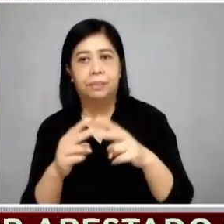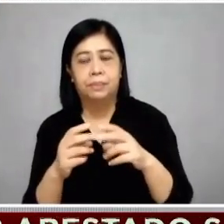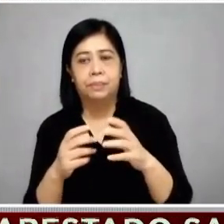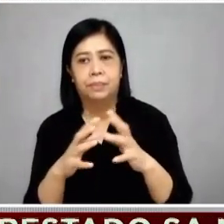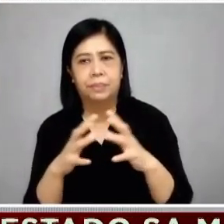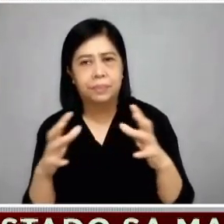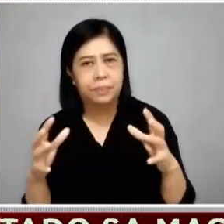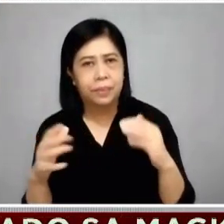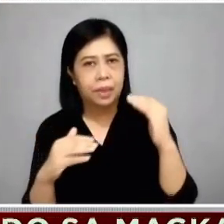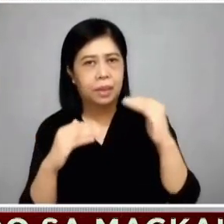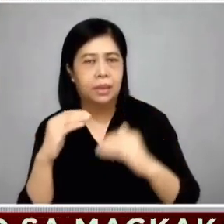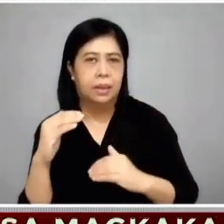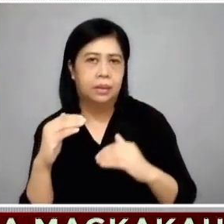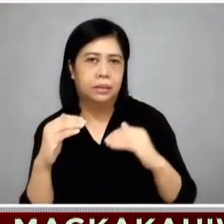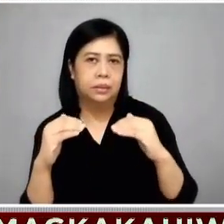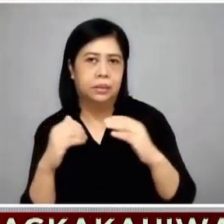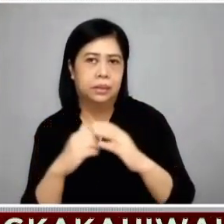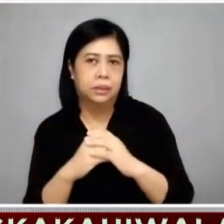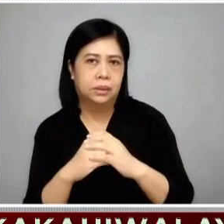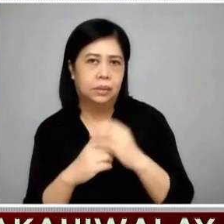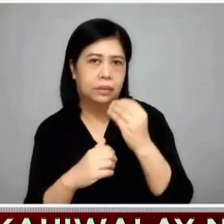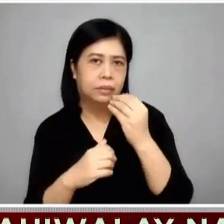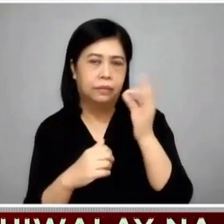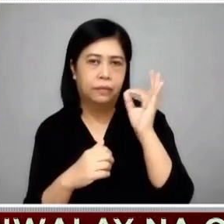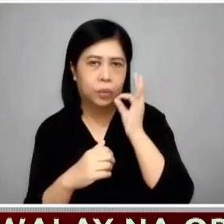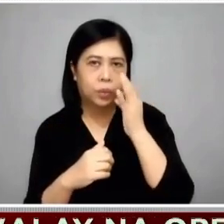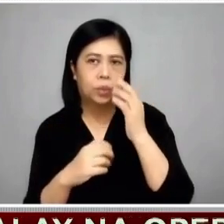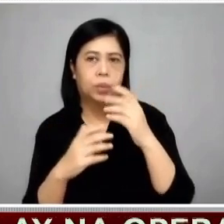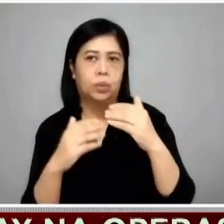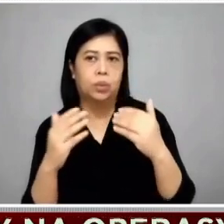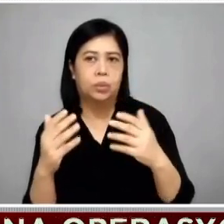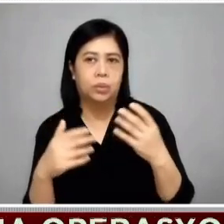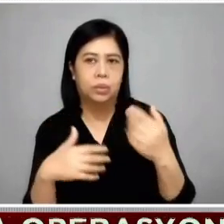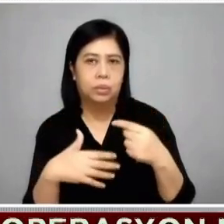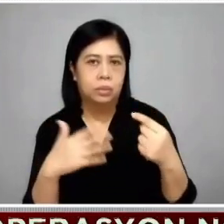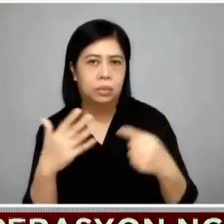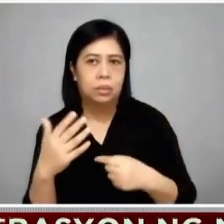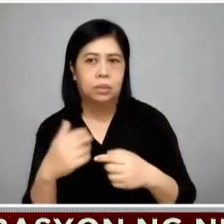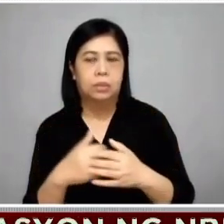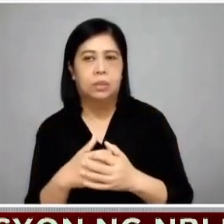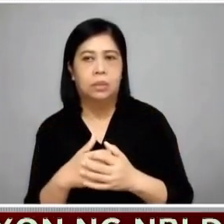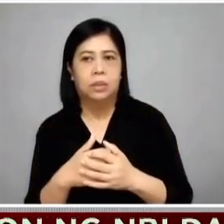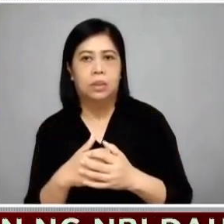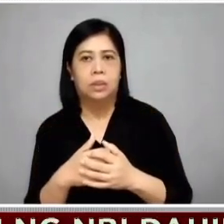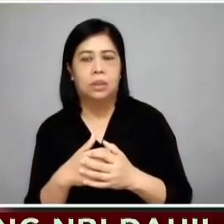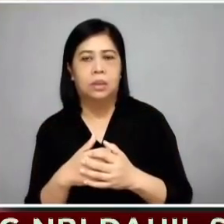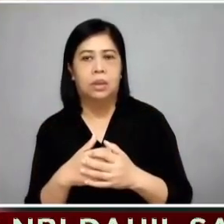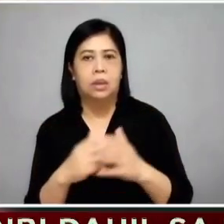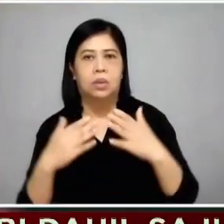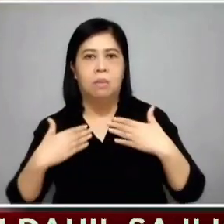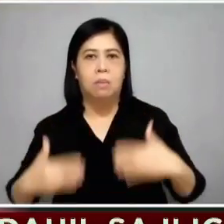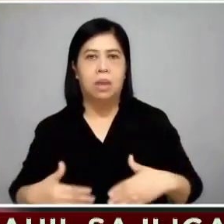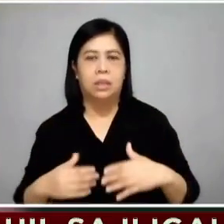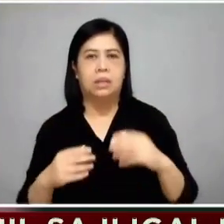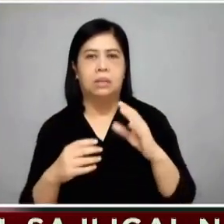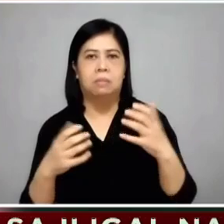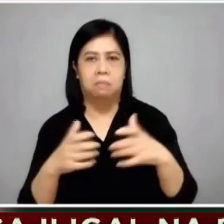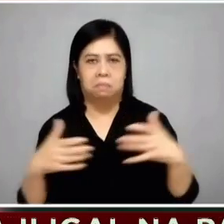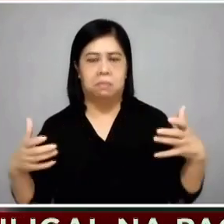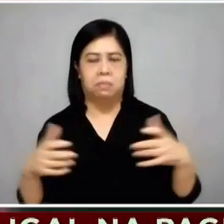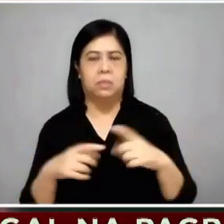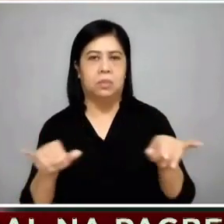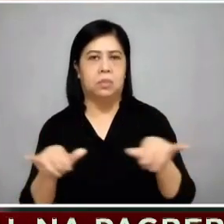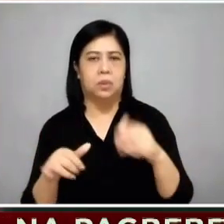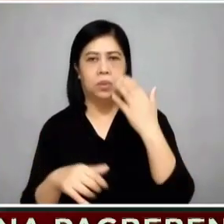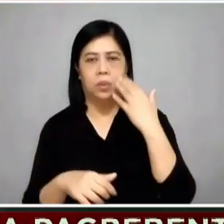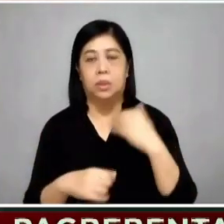less for fruits, by only 10% of what is recommended. Karamihan din sa